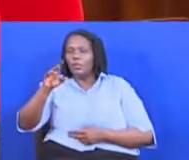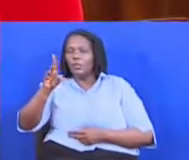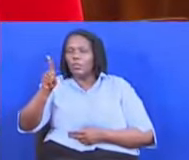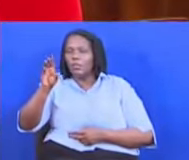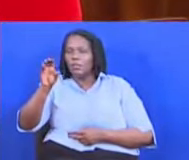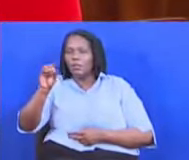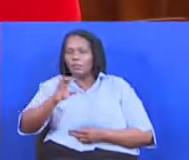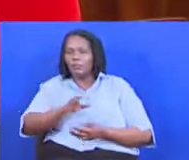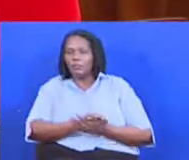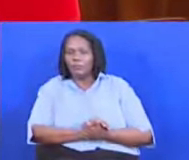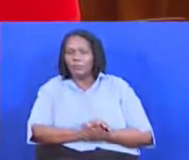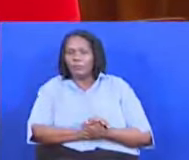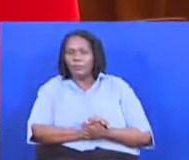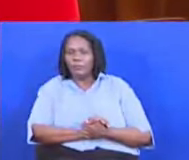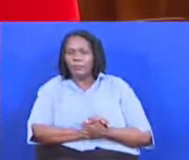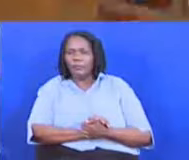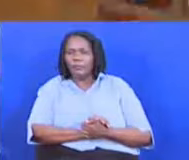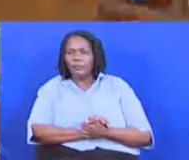wanadamu.